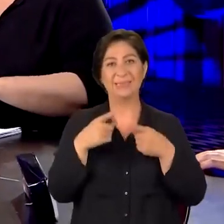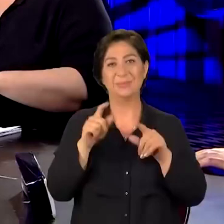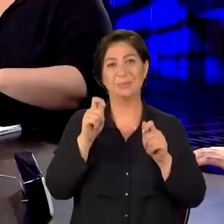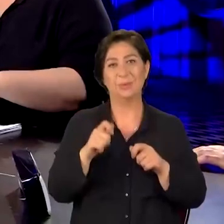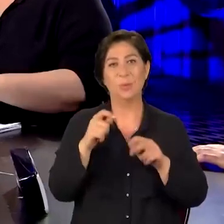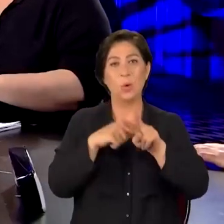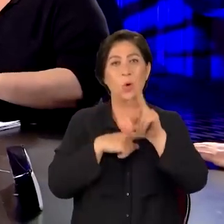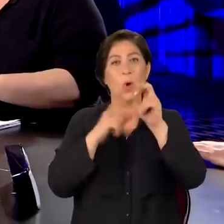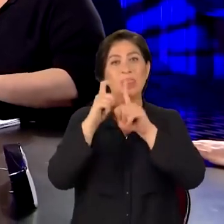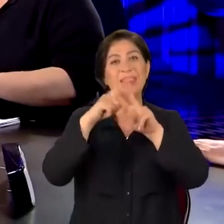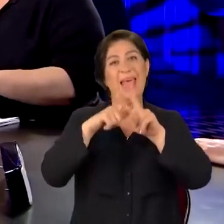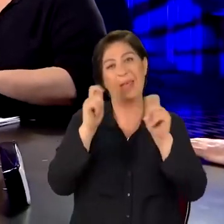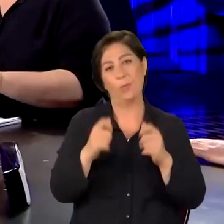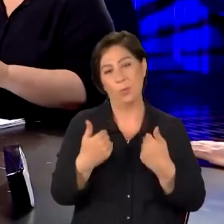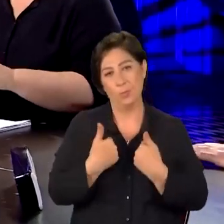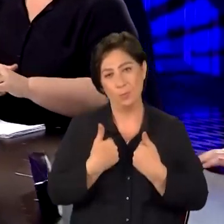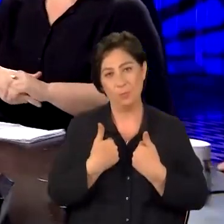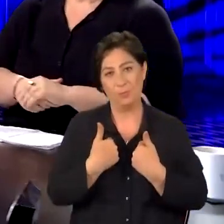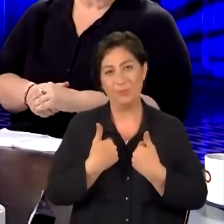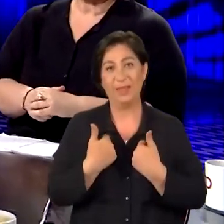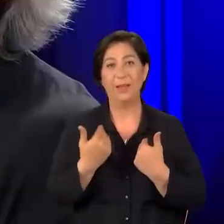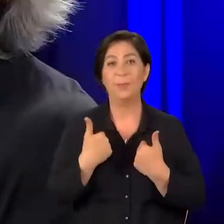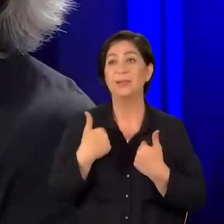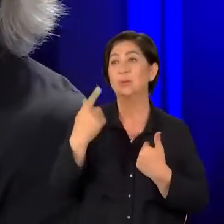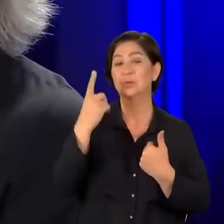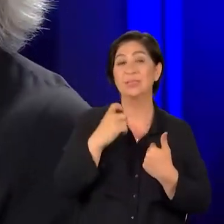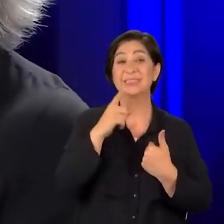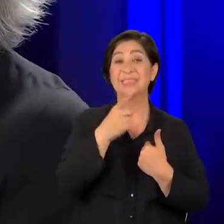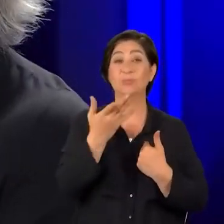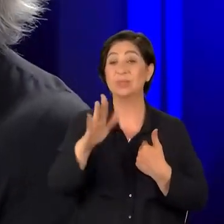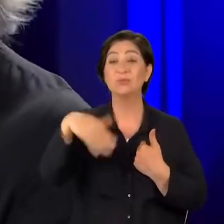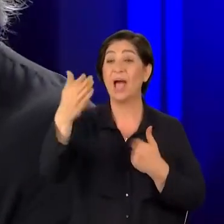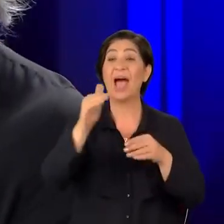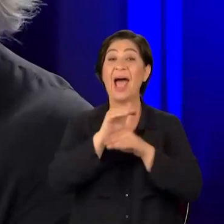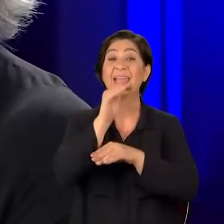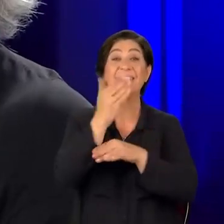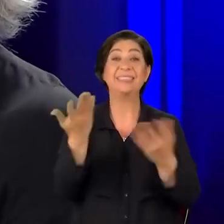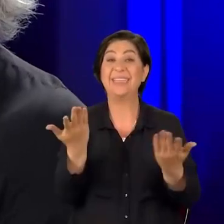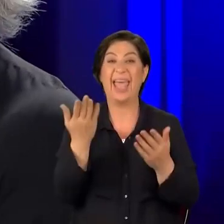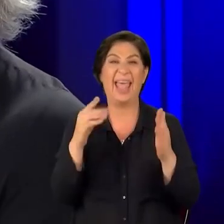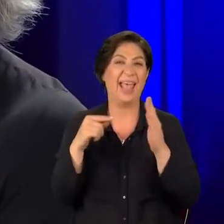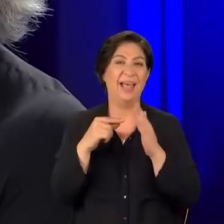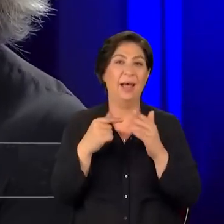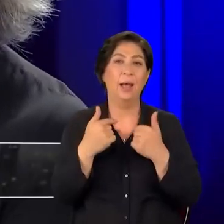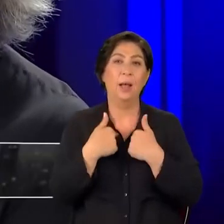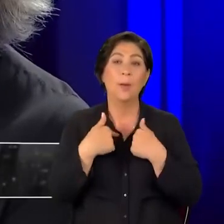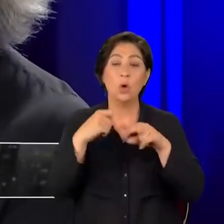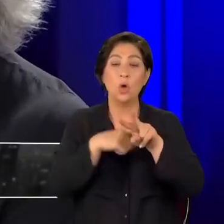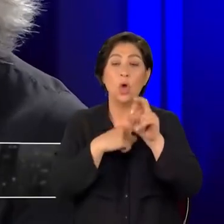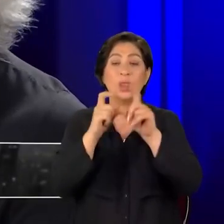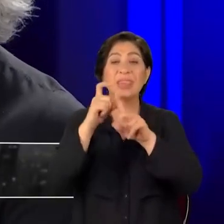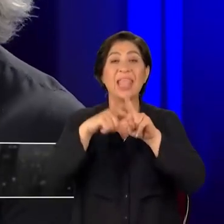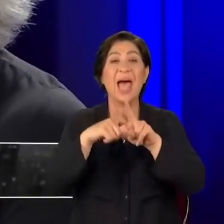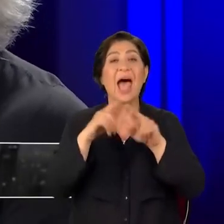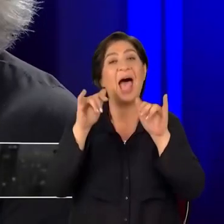Hatta espri yapıyorum kendime, yodalık yapıyorum diyorum. Hmm. Bana hani sorduklarında senin bundan sonraki hayattaki misyonun ne diye sorduklarında